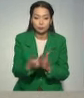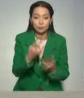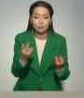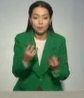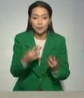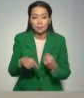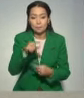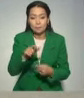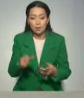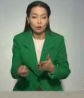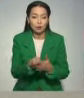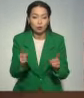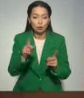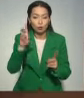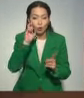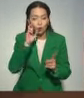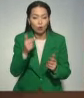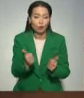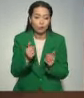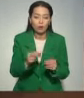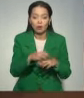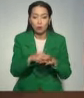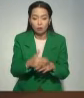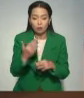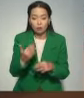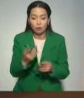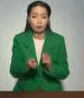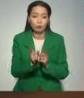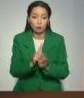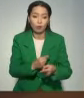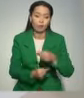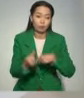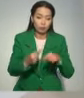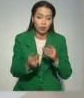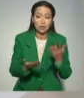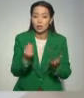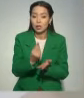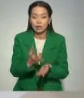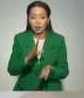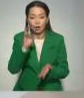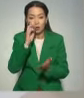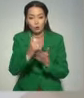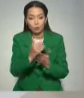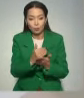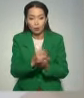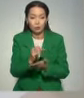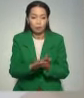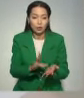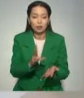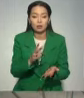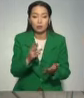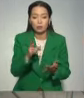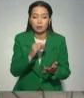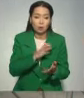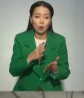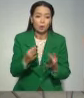настаивают вложения государства всё равно вернуться назад в казну Но если действительно недорогие программы продолжит закрывать Не вводя при этом новые